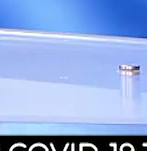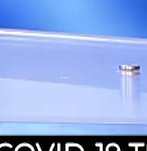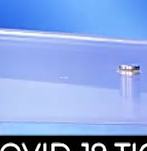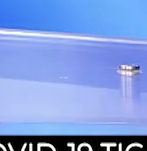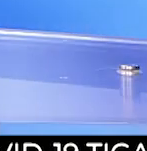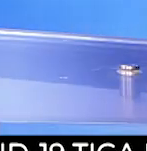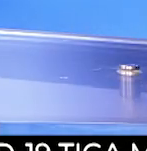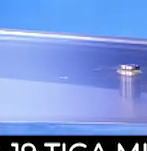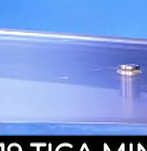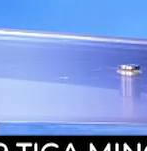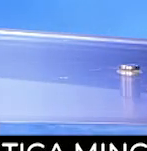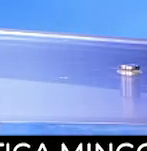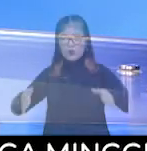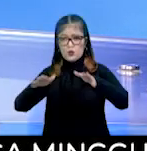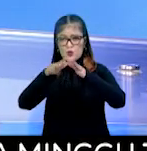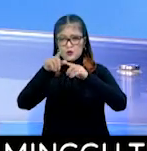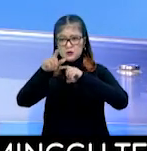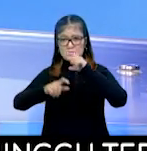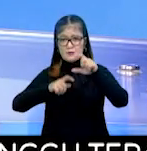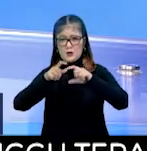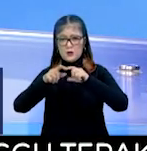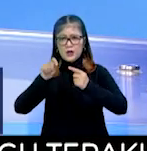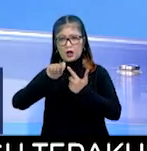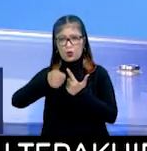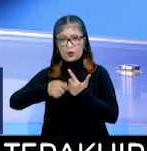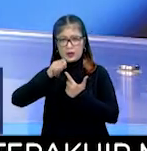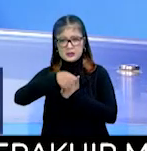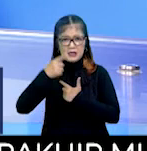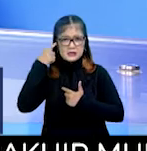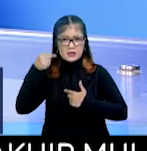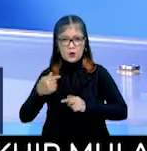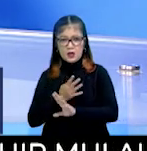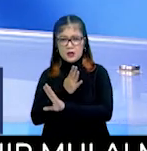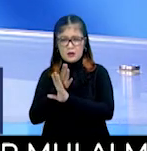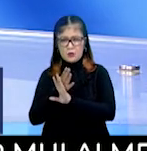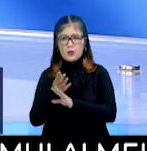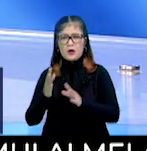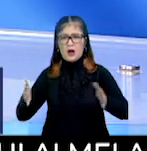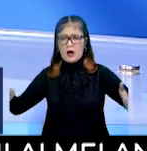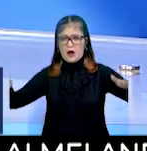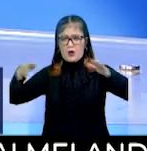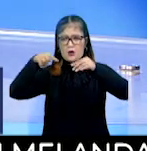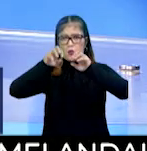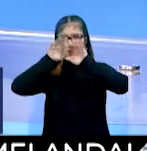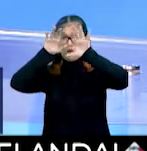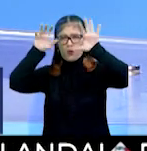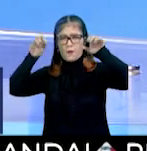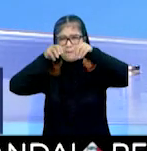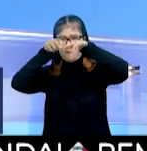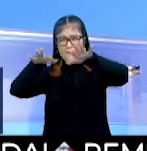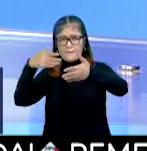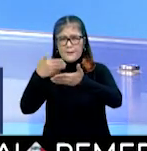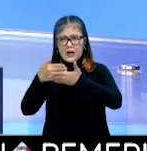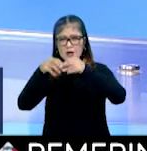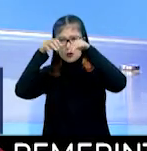Dan kembali bersama kami, Gunung Semeru di Lumajang, Jawa Timur kembali mengeluarkan awan panas guguran pada Senin kemarin. Kepala Pelaksana